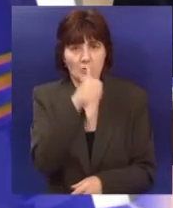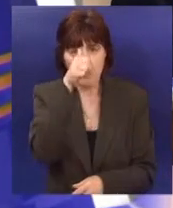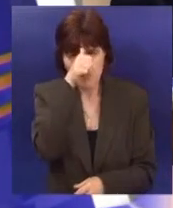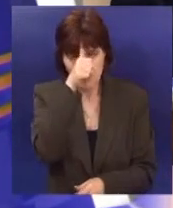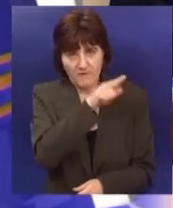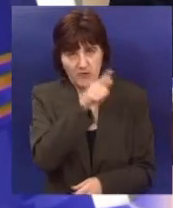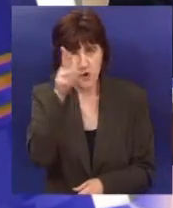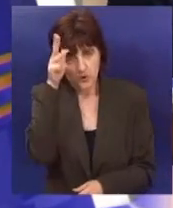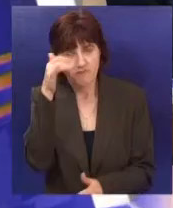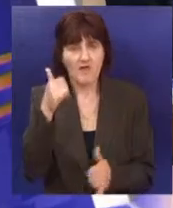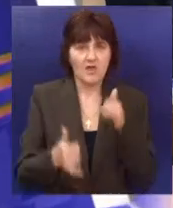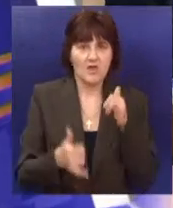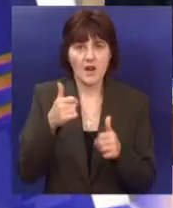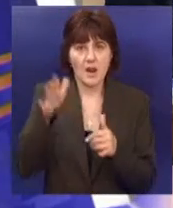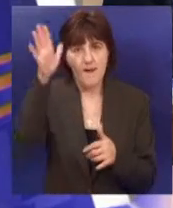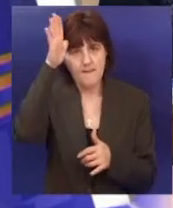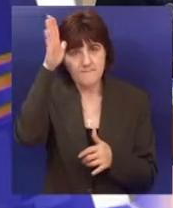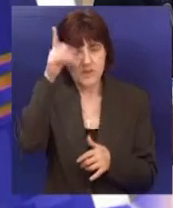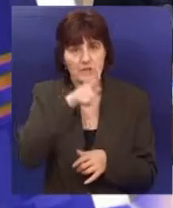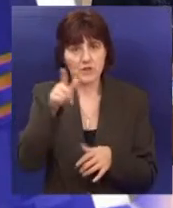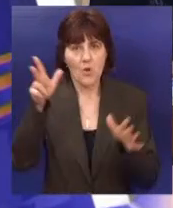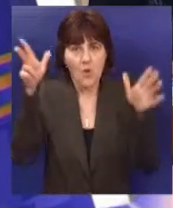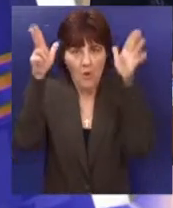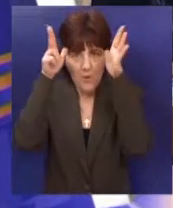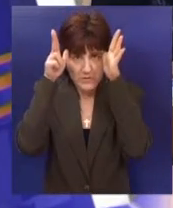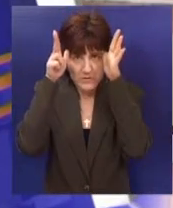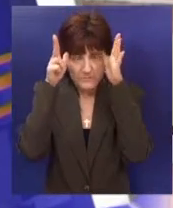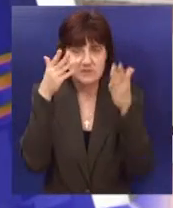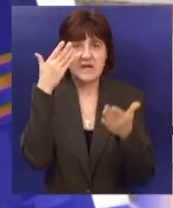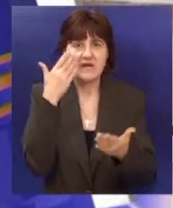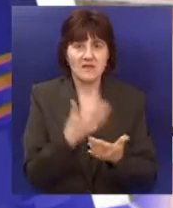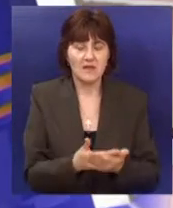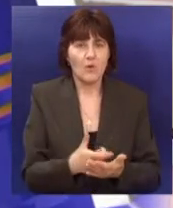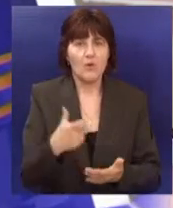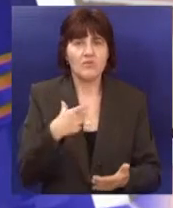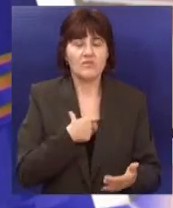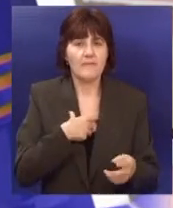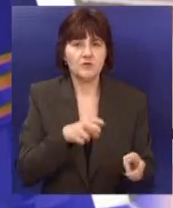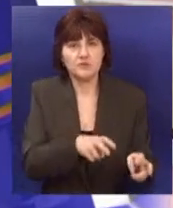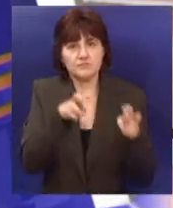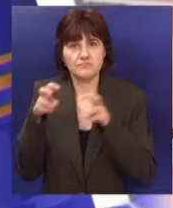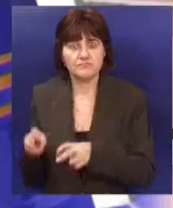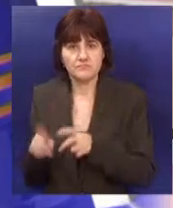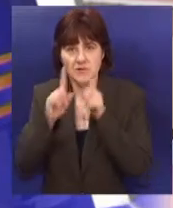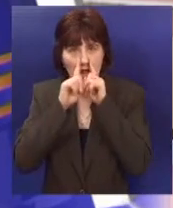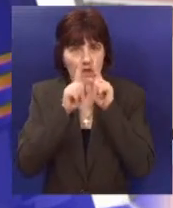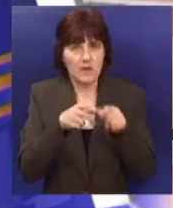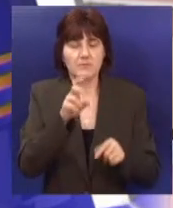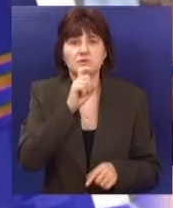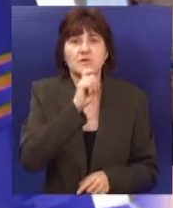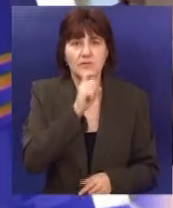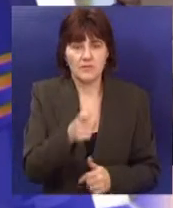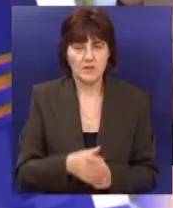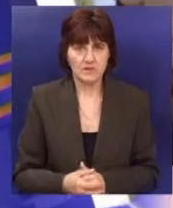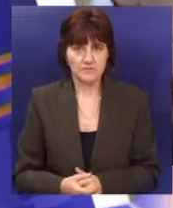godine, odnosno od 1. do 4. ili od 5. do 8. razreda, što znači da za to vreme ne može da odustane od njega jer